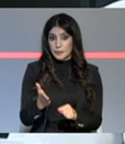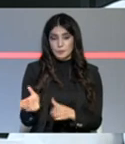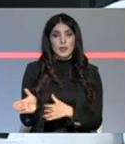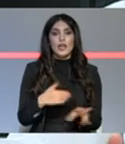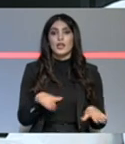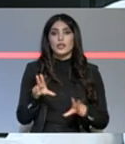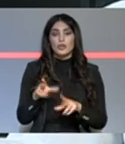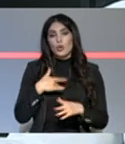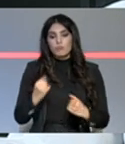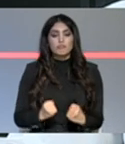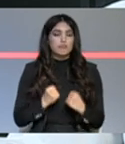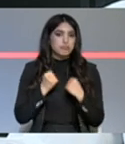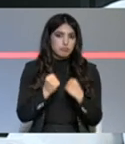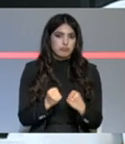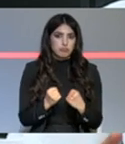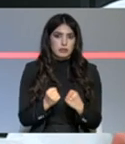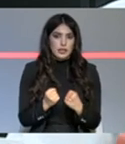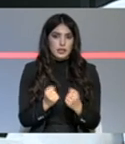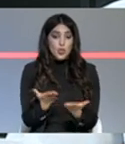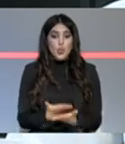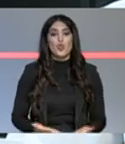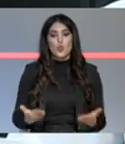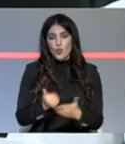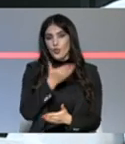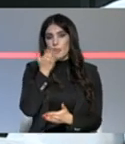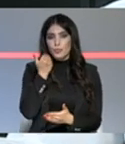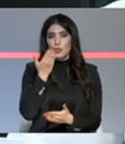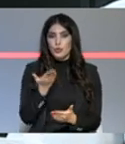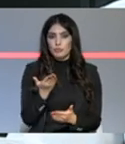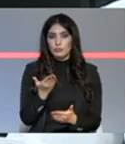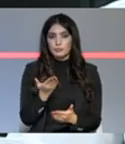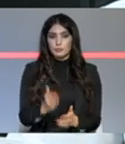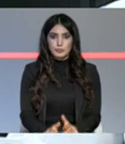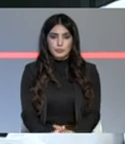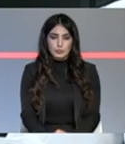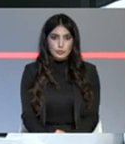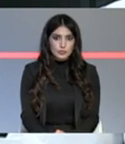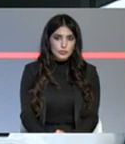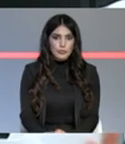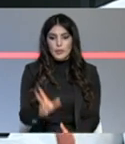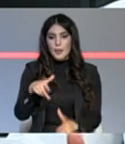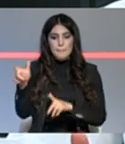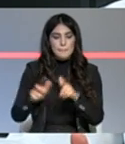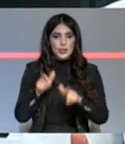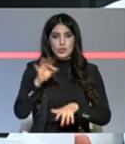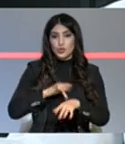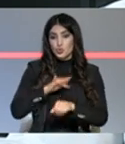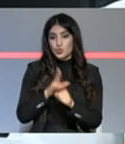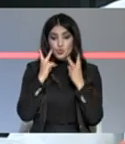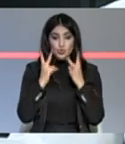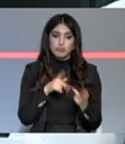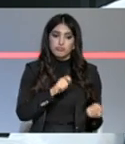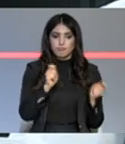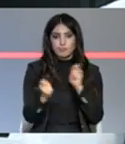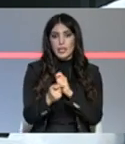ديما قاعدين نحاولوا نوفروا الظروف خير شوية متاع استيعاب مرضى لطون اللي نقاو كيفاش نقلوهم.